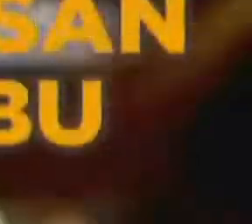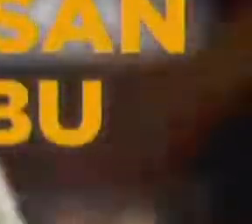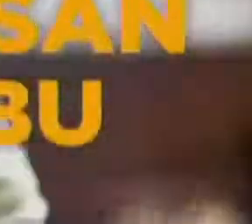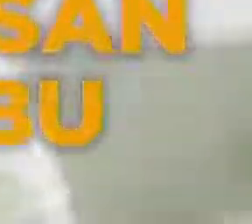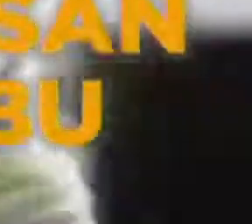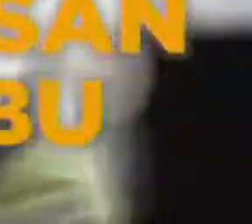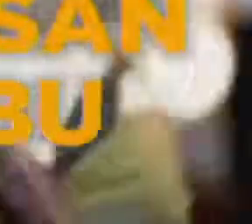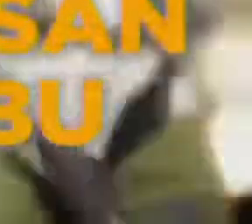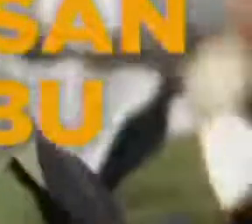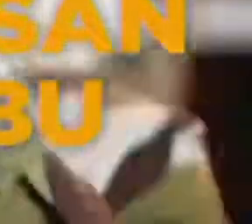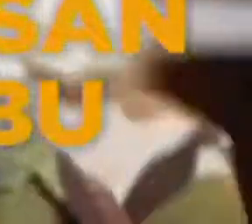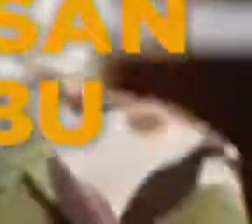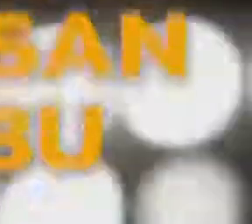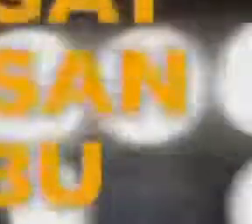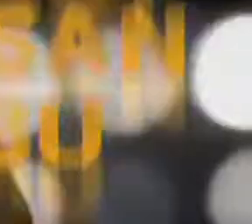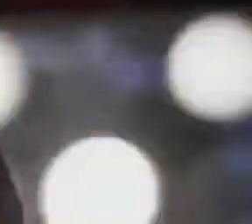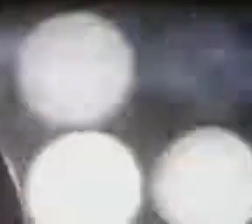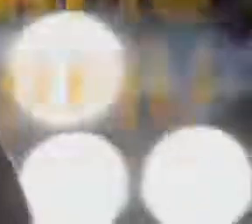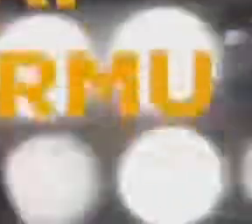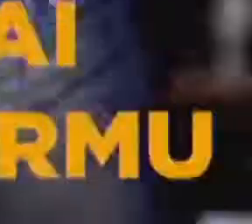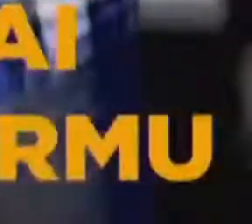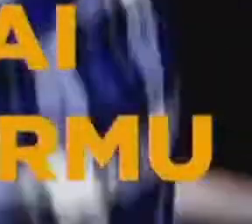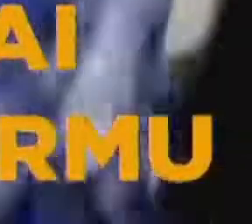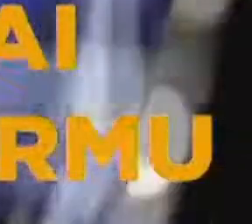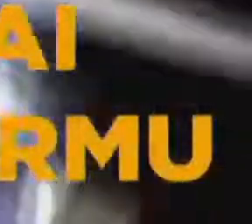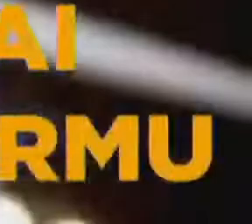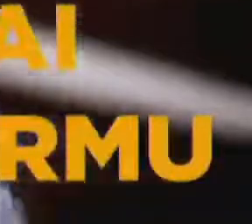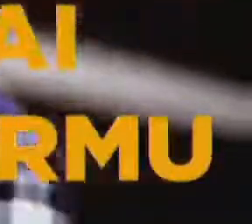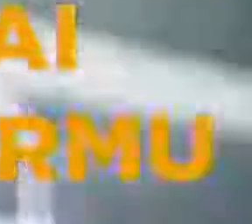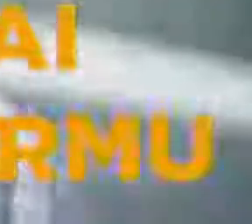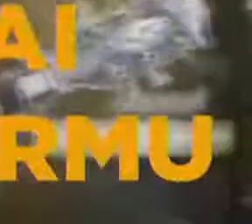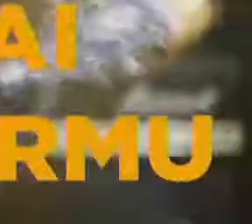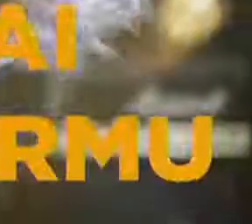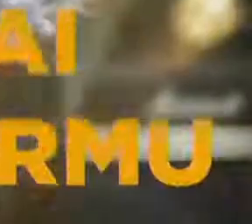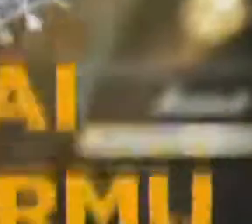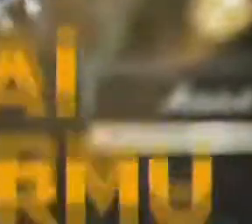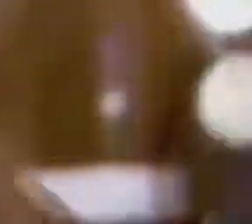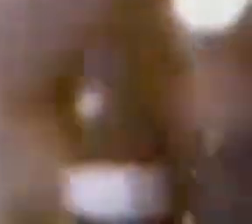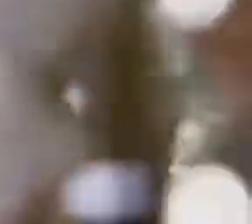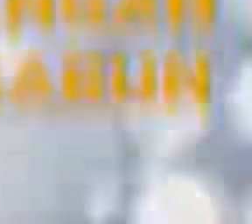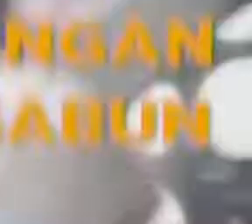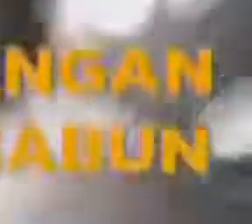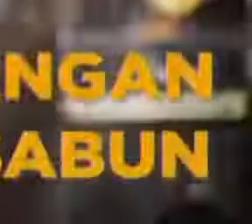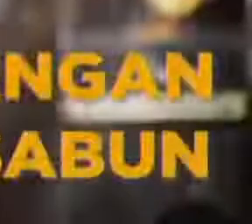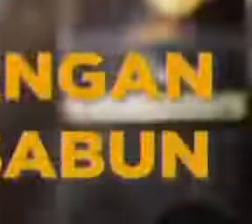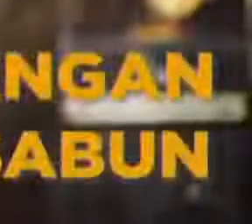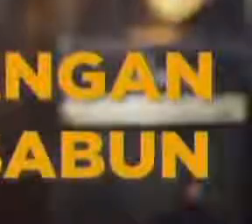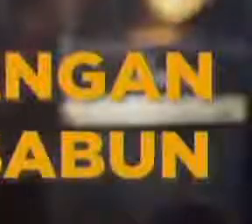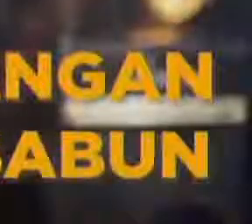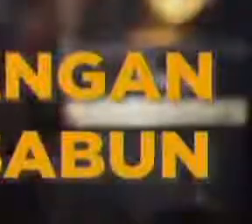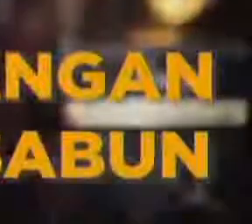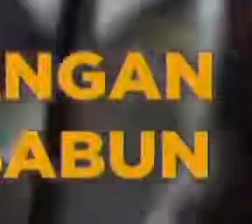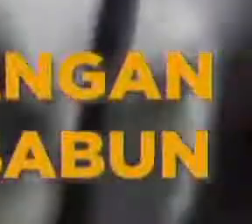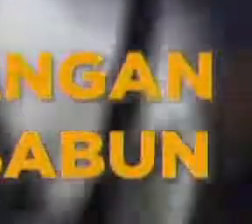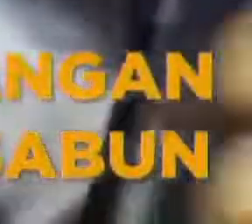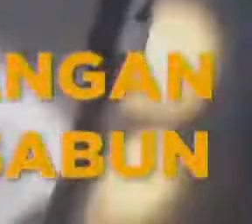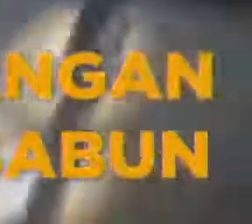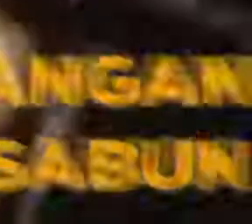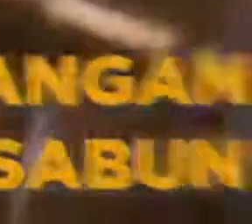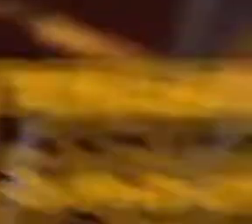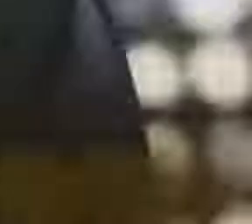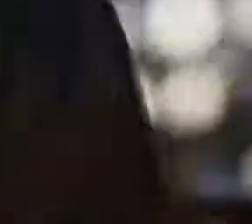Ingat pesan ibu, pakai maskermu, cuci tangan